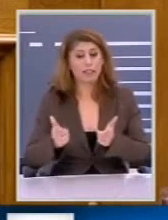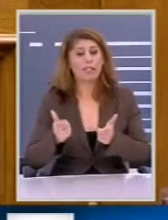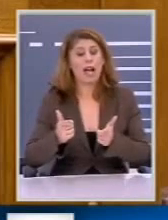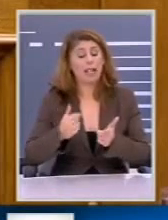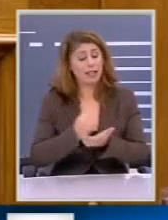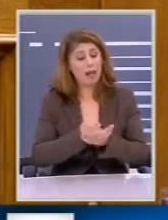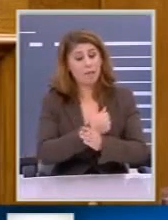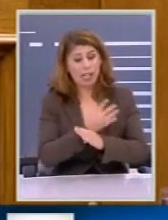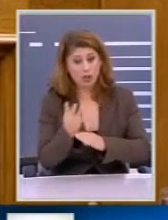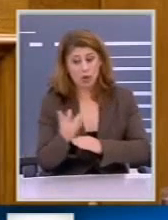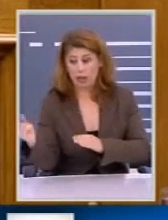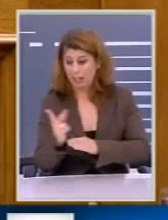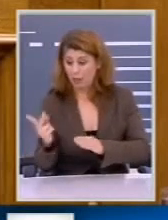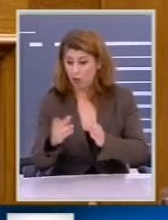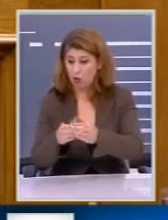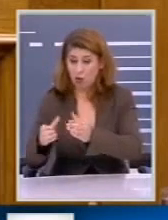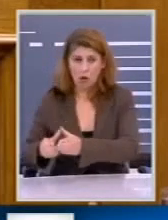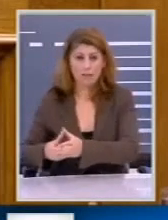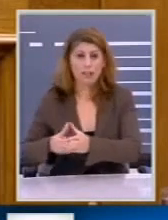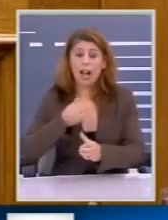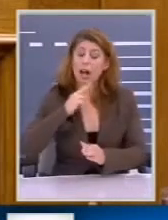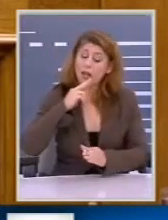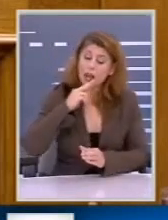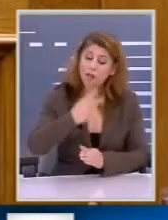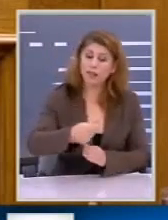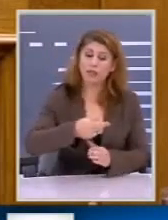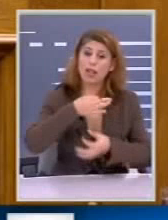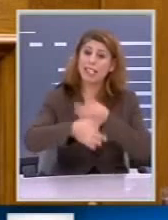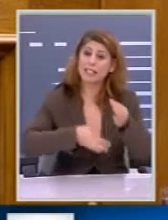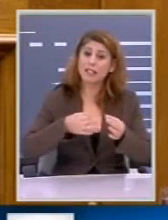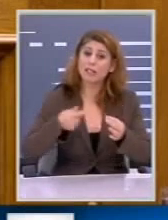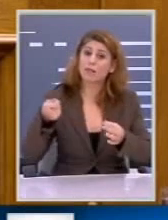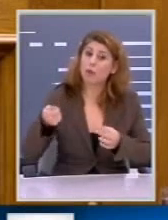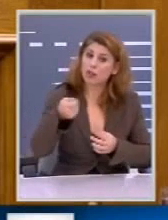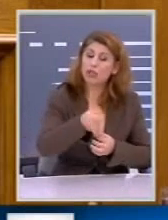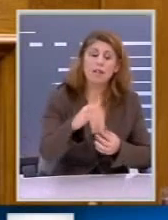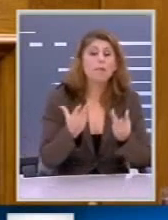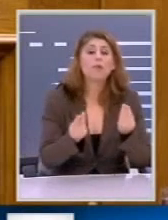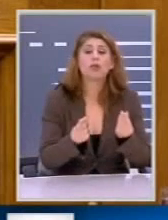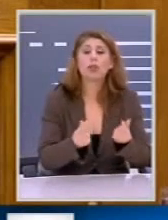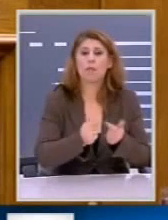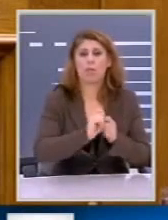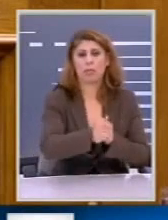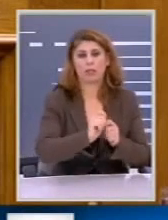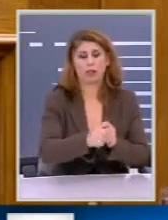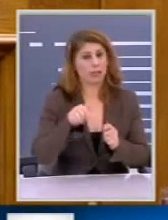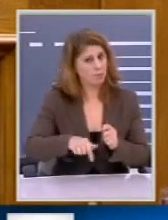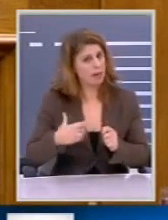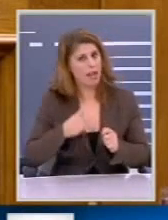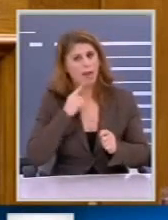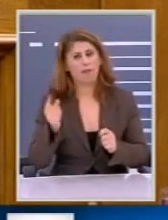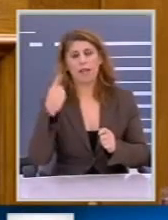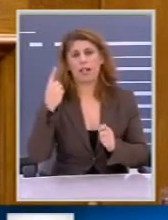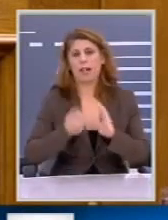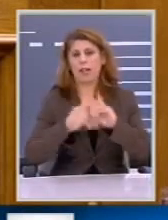ΠΑΣΟΚ, τα οποία οφείλονται και πώς θα πληρωθούν. Έχει μια ευκαιρία σήμερα η αξιωματική αντιπολίτευση